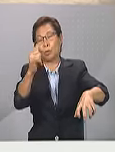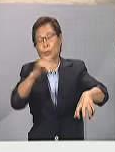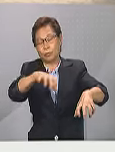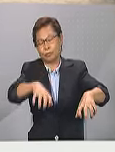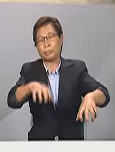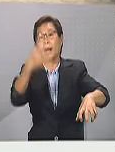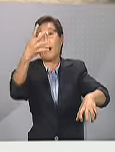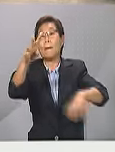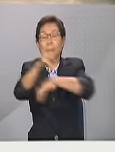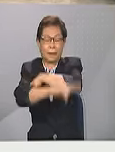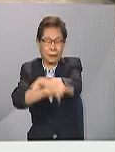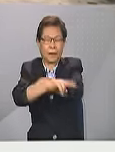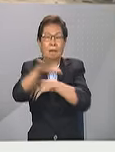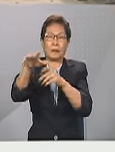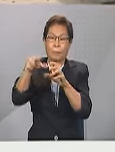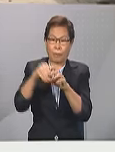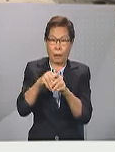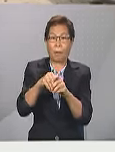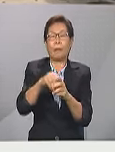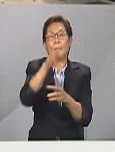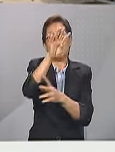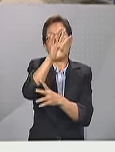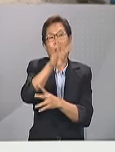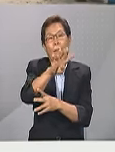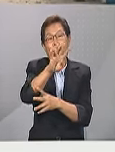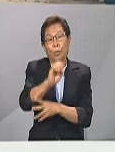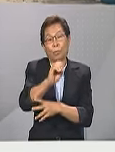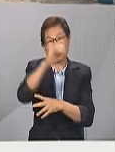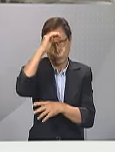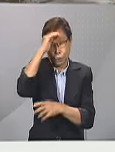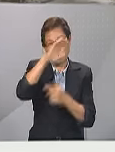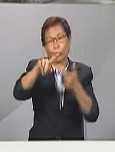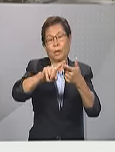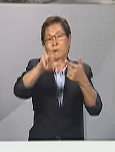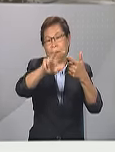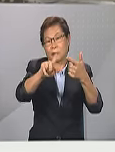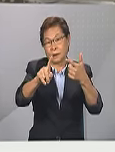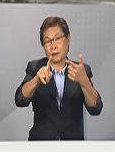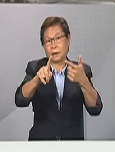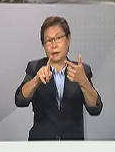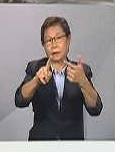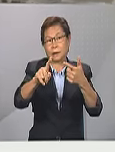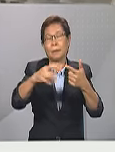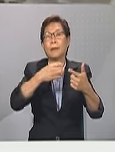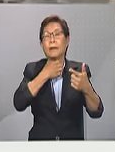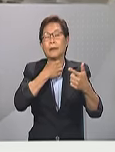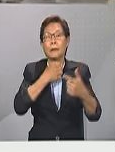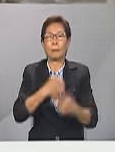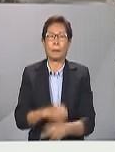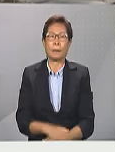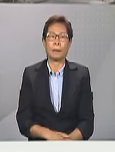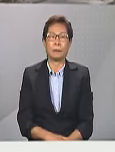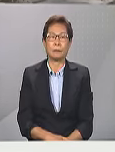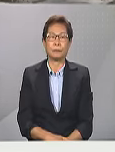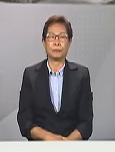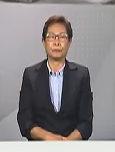di tempat Belanda Dri termasuk 40 operasi di Joho dan 31 operasi di Perak